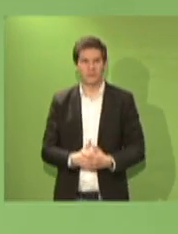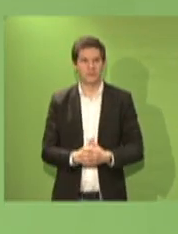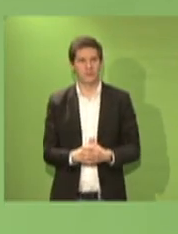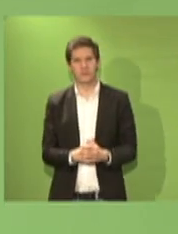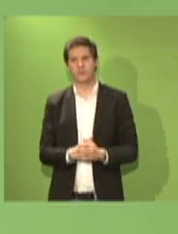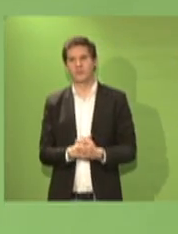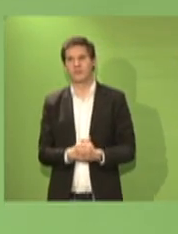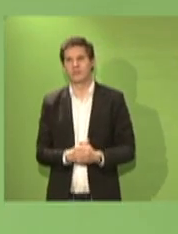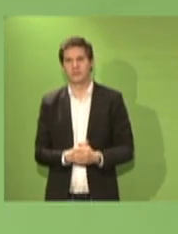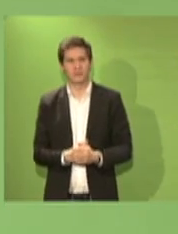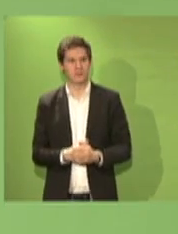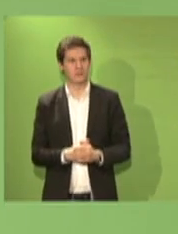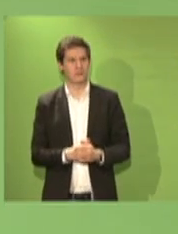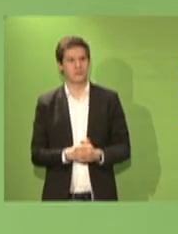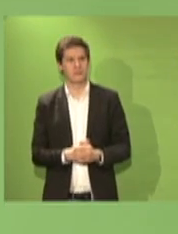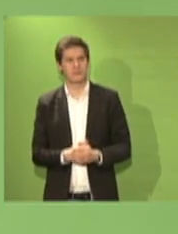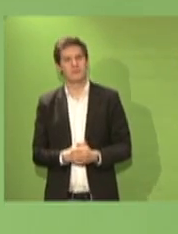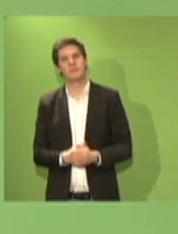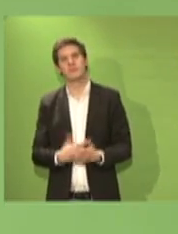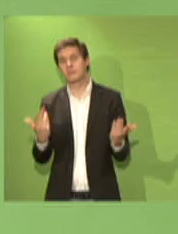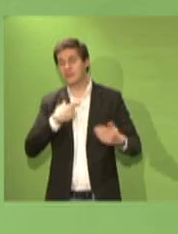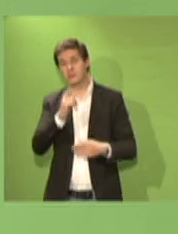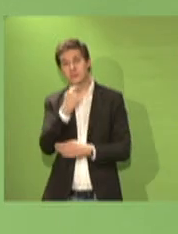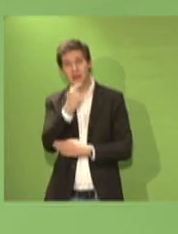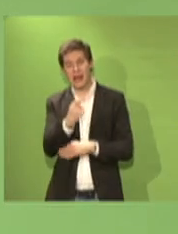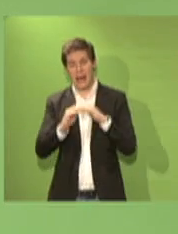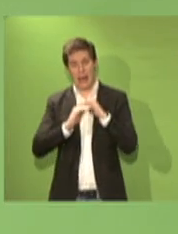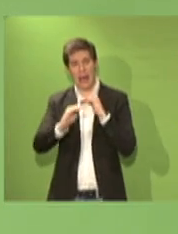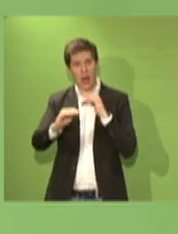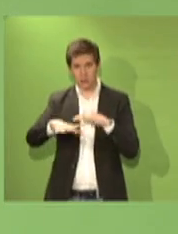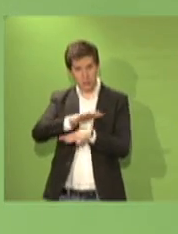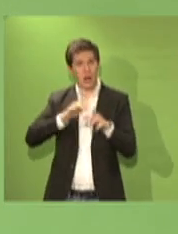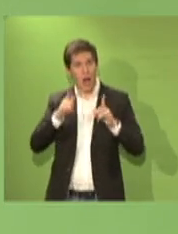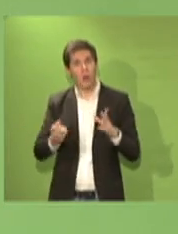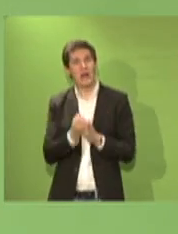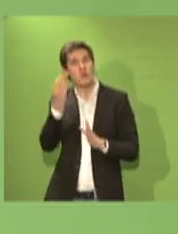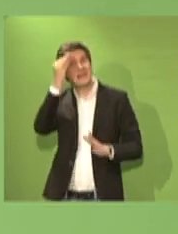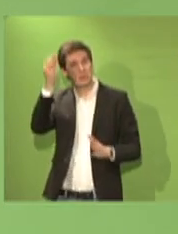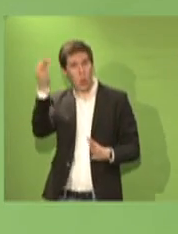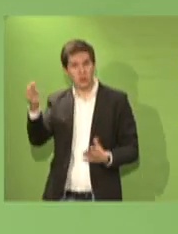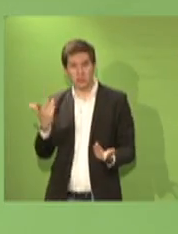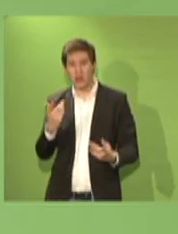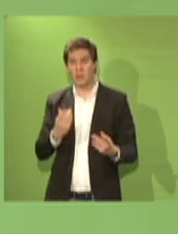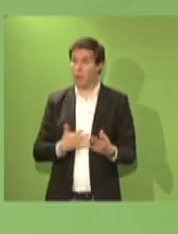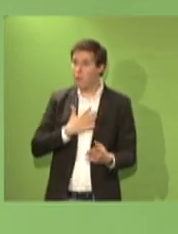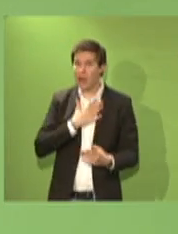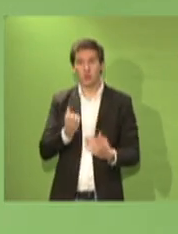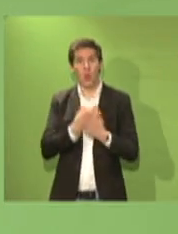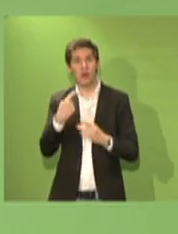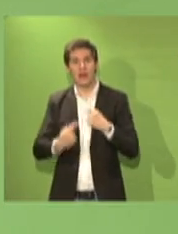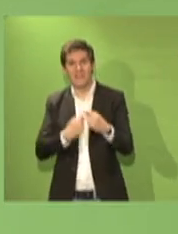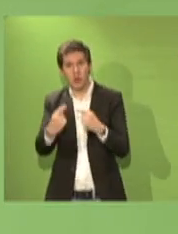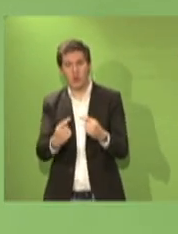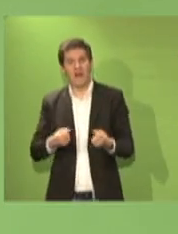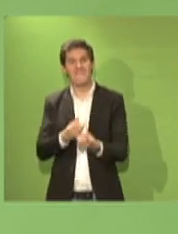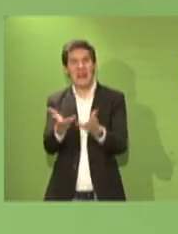Und ich sage, auch auf dem Land kommt es zu Innovationen. Es kommt zu überraschenden Entwicklungen. Ja, auch zu Vielfalt. Und da